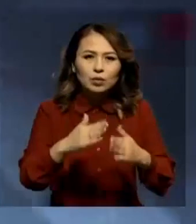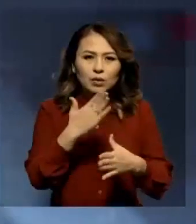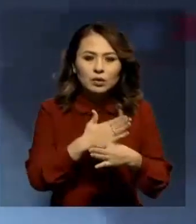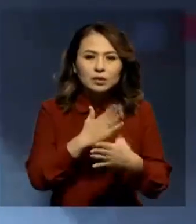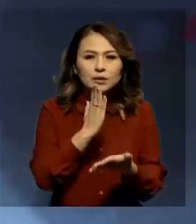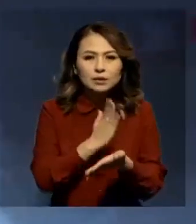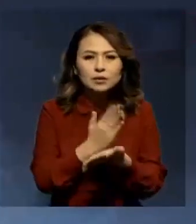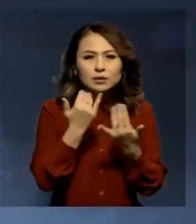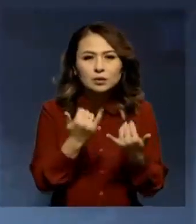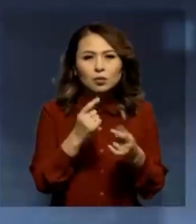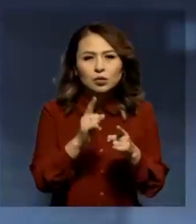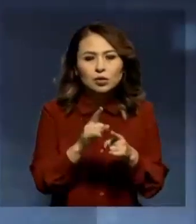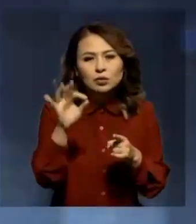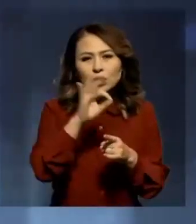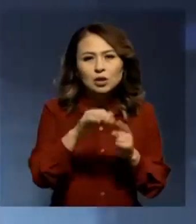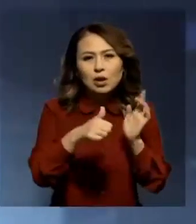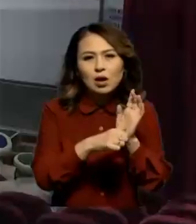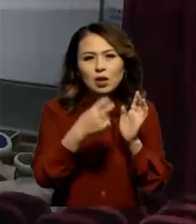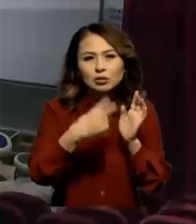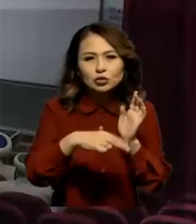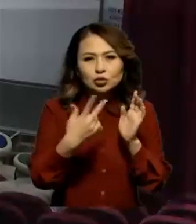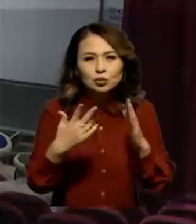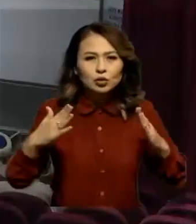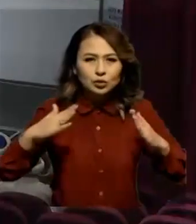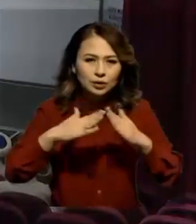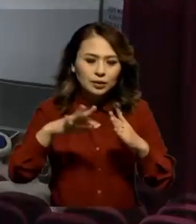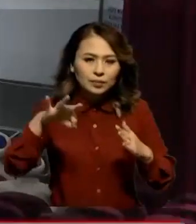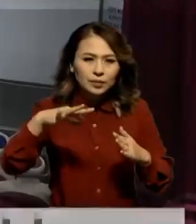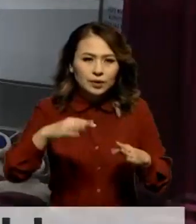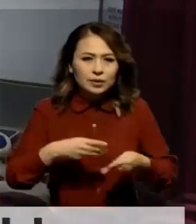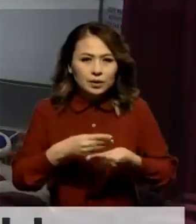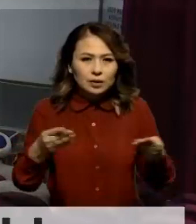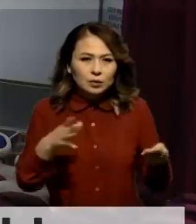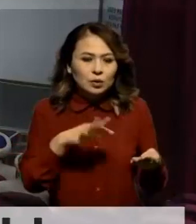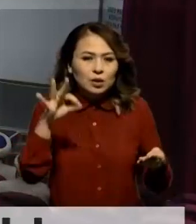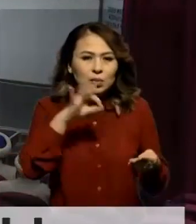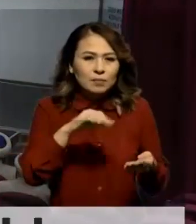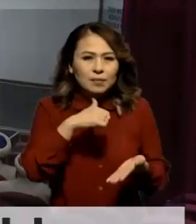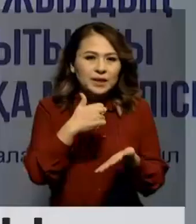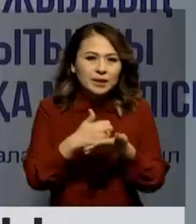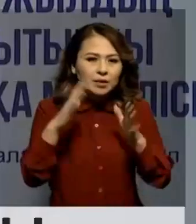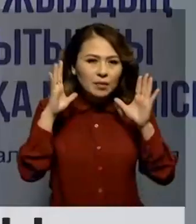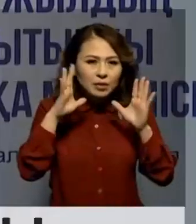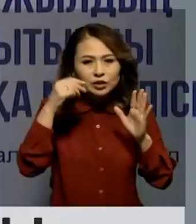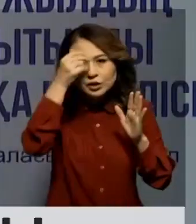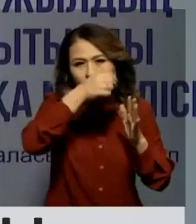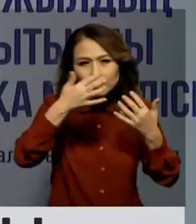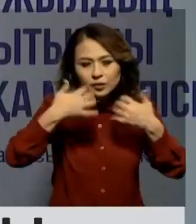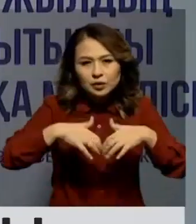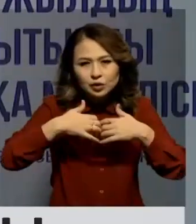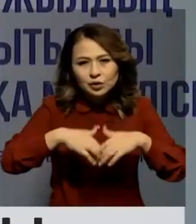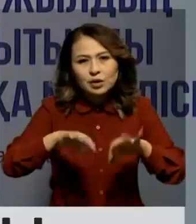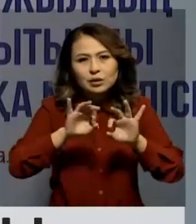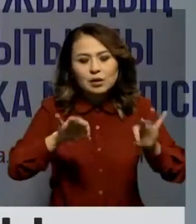болуына ықпал етті. Аталған игі іс бойынша осыған дейін 623 баспана кілті берілген екен. Бұл туралы бас имамдардың жылдық есеп